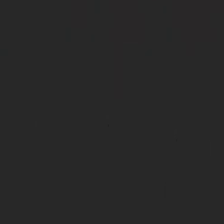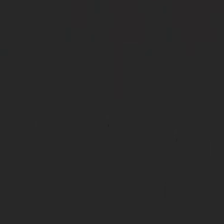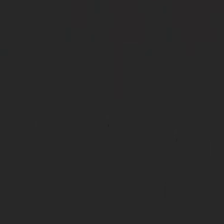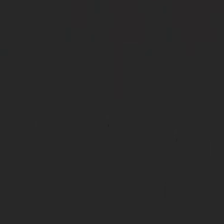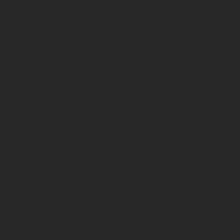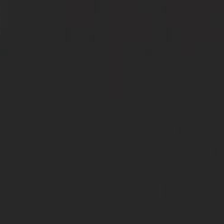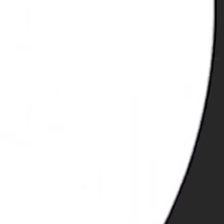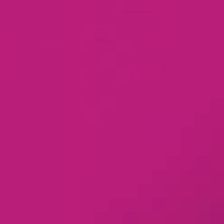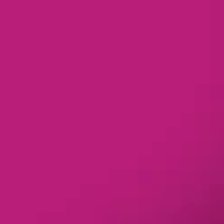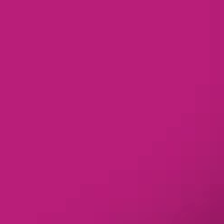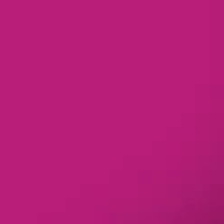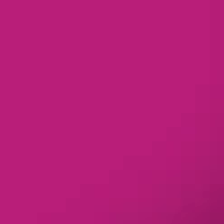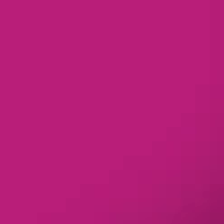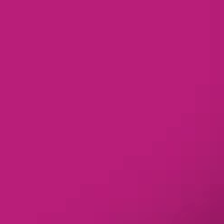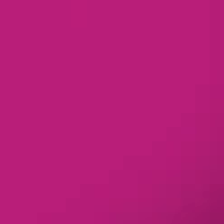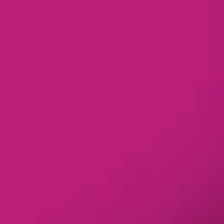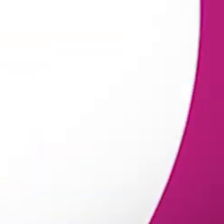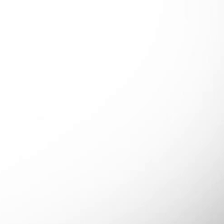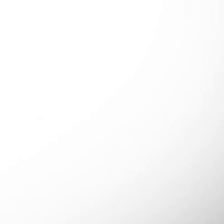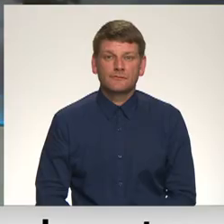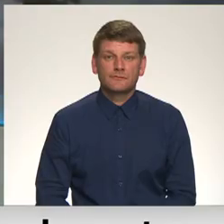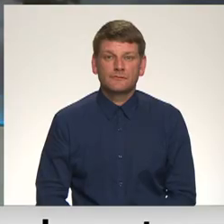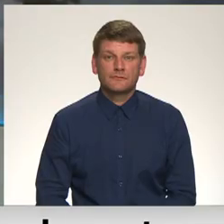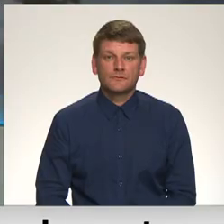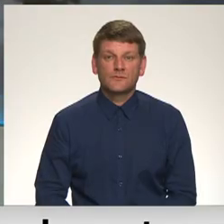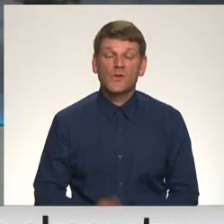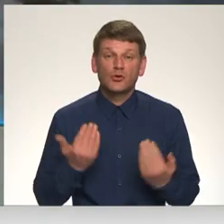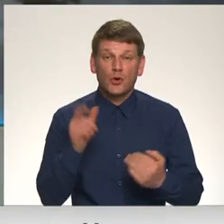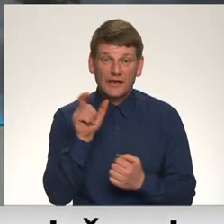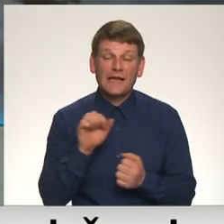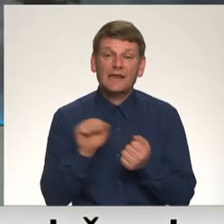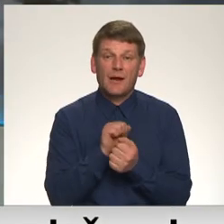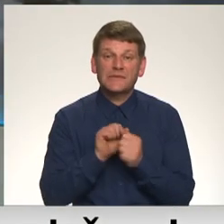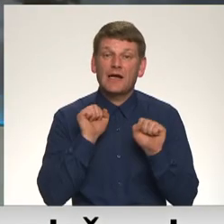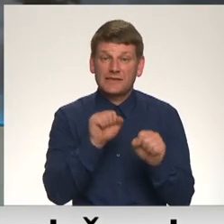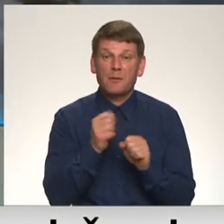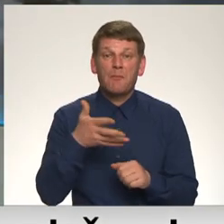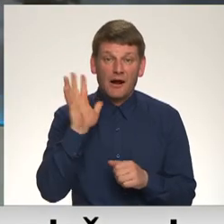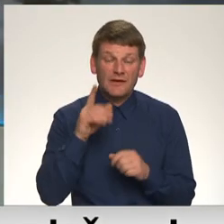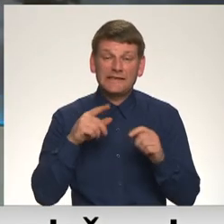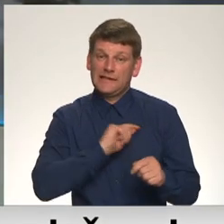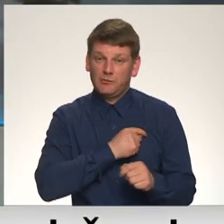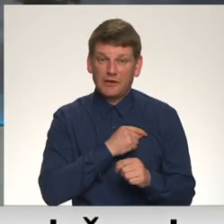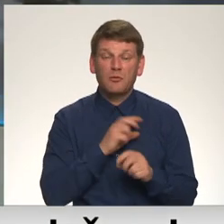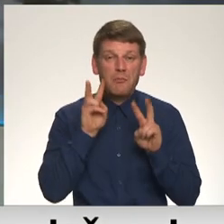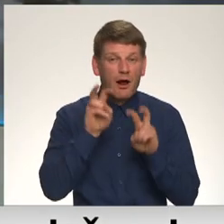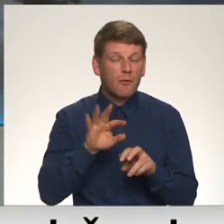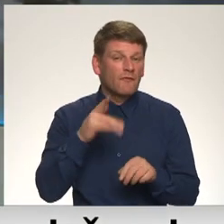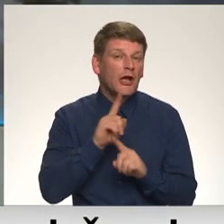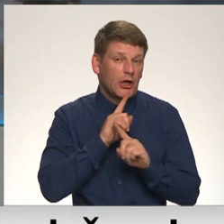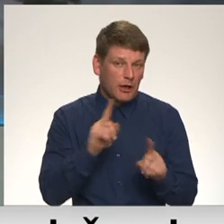Re, viss ēters ir te! Šonedēļ dabas aizsardzības pārvaldes inspektori pārbauda, vai